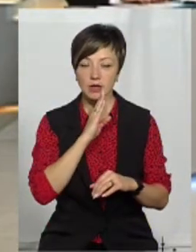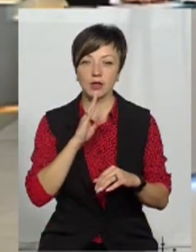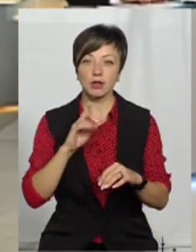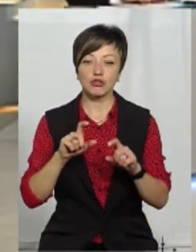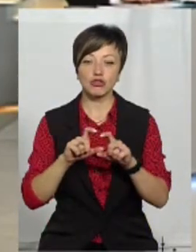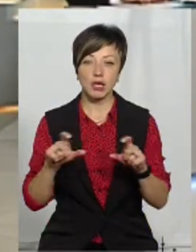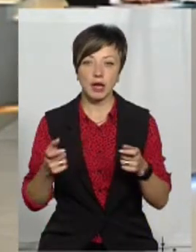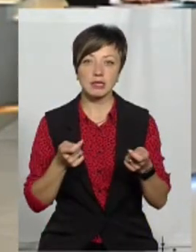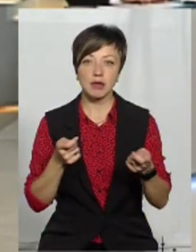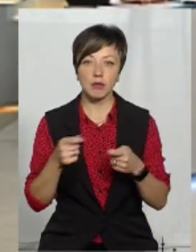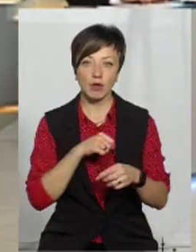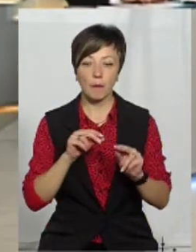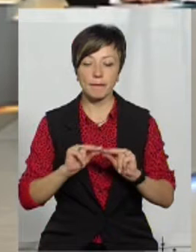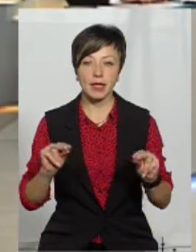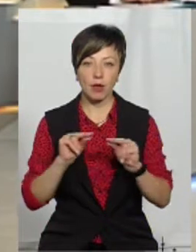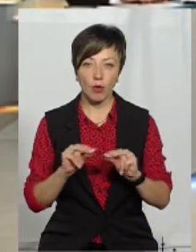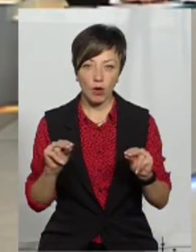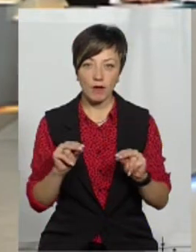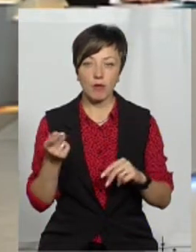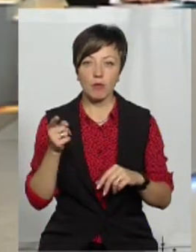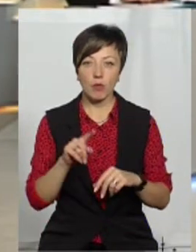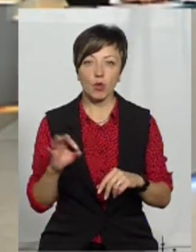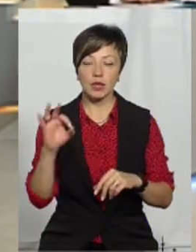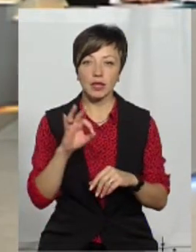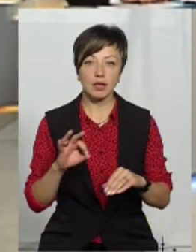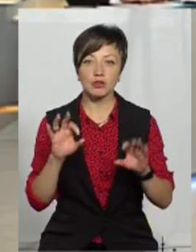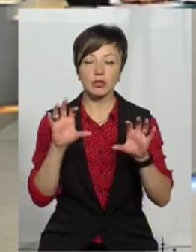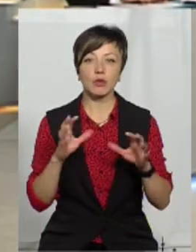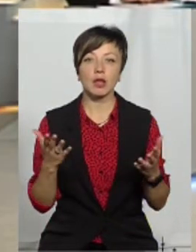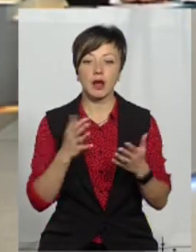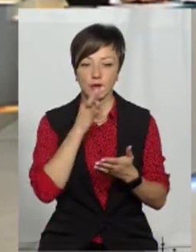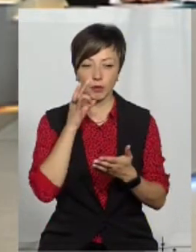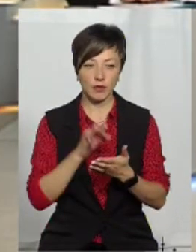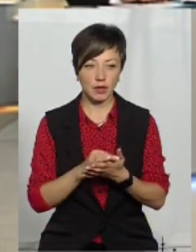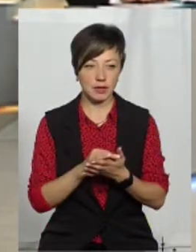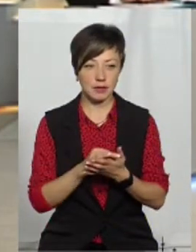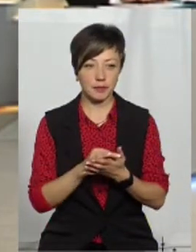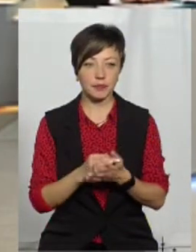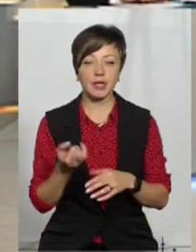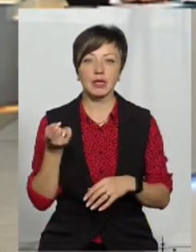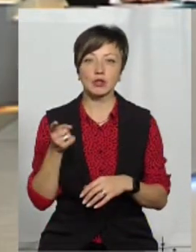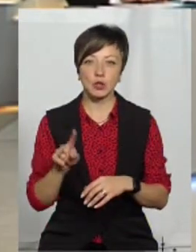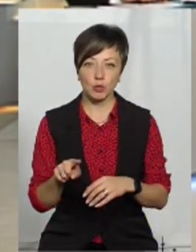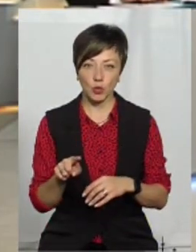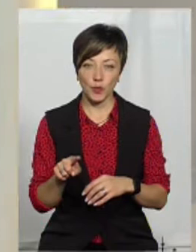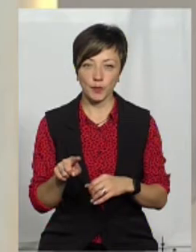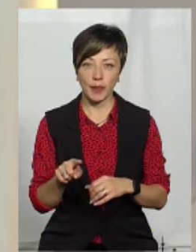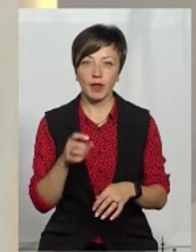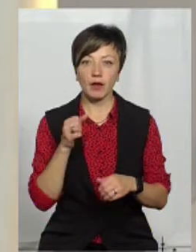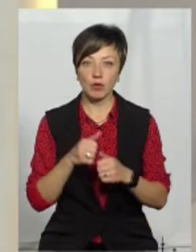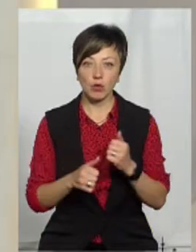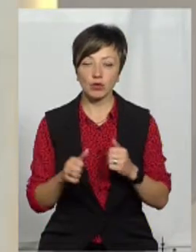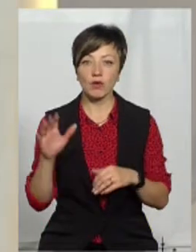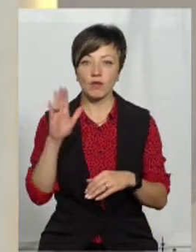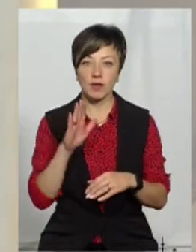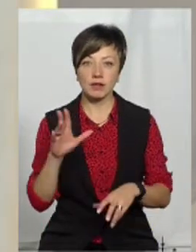шкільне самоврядування, педагогів, директорів про те, що за закони і яка є відповідальність. Тому кожного